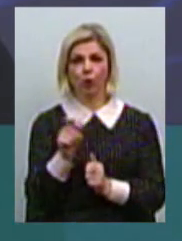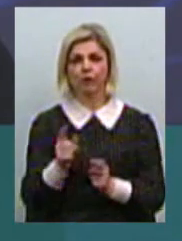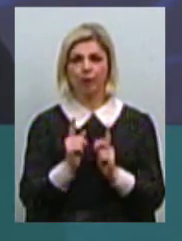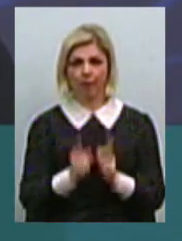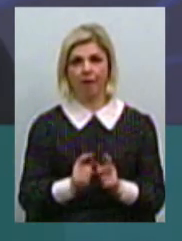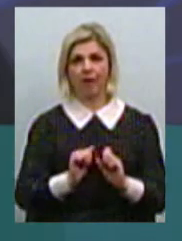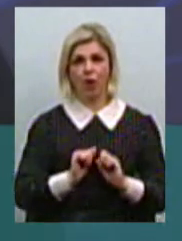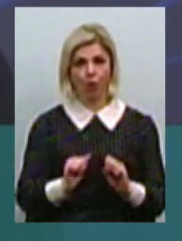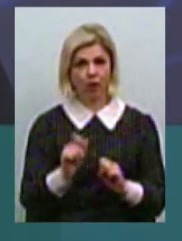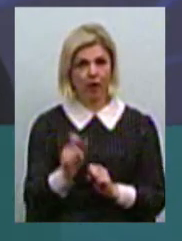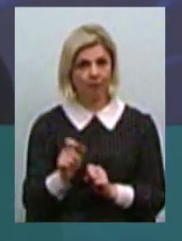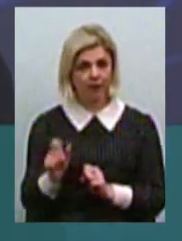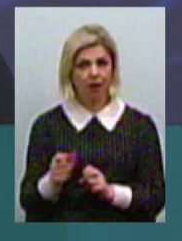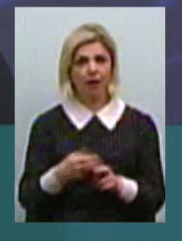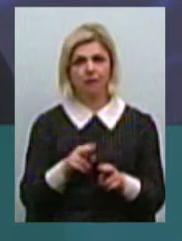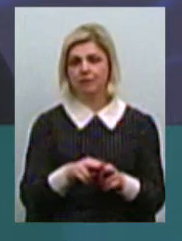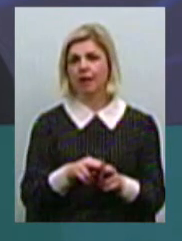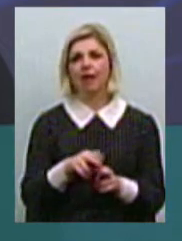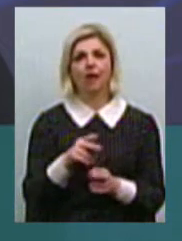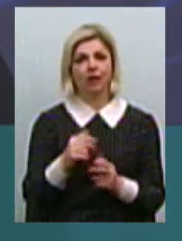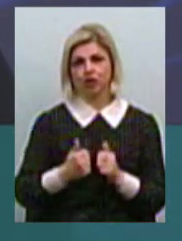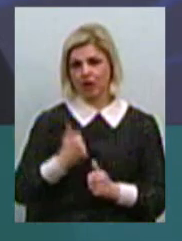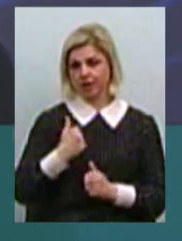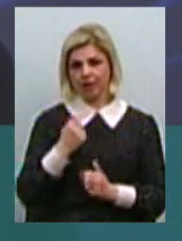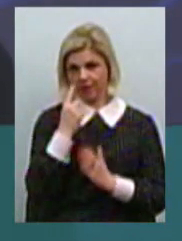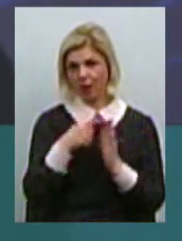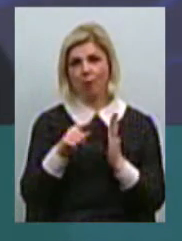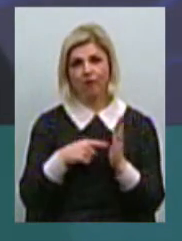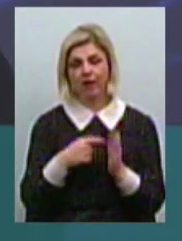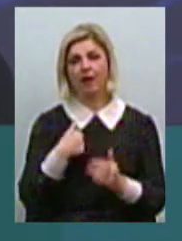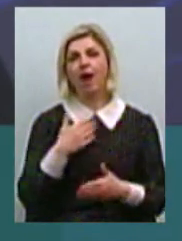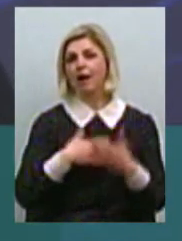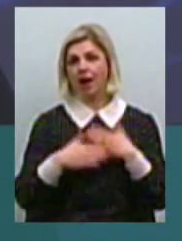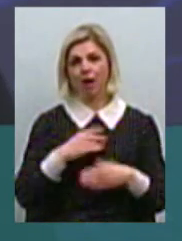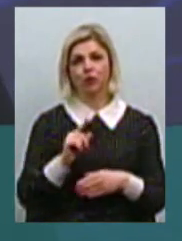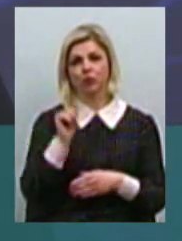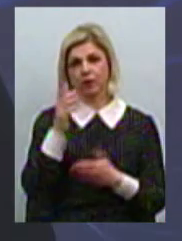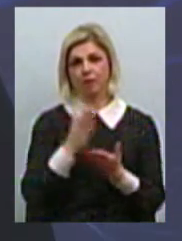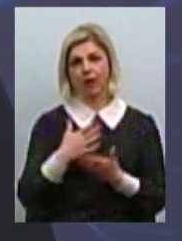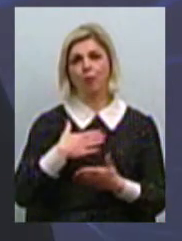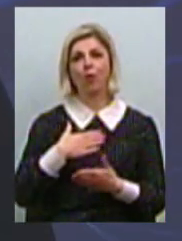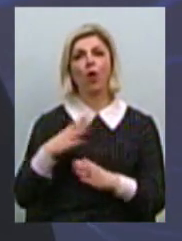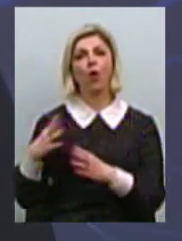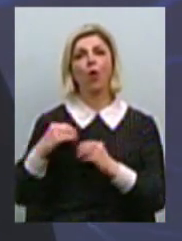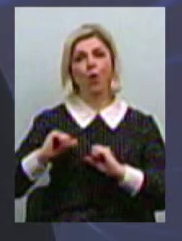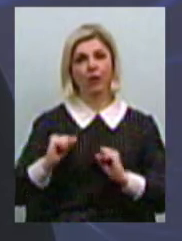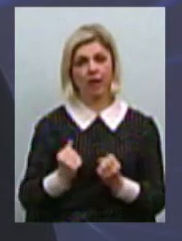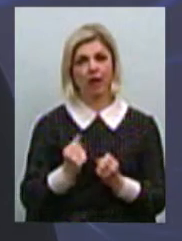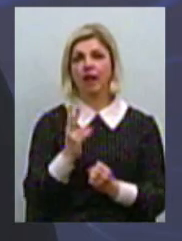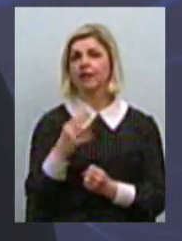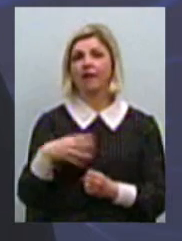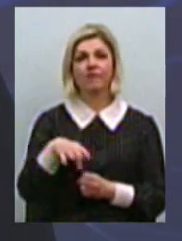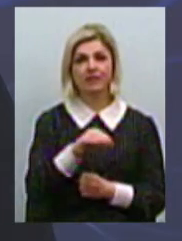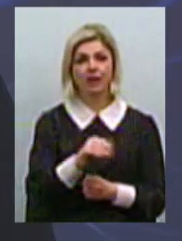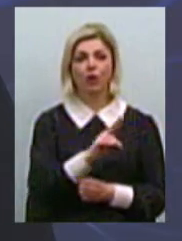героями, це честь неймовірна. І я дуже радий, що там є мої колеги, з якими ми працювали. Не всі, на превеликий жаль, не всі.